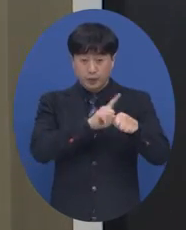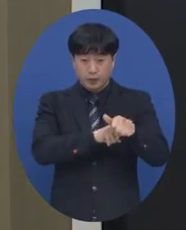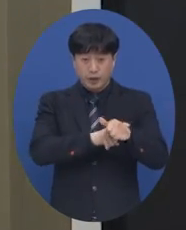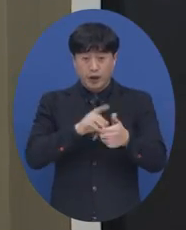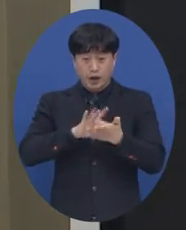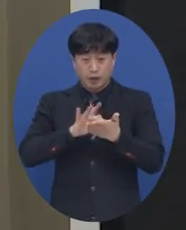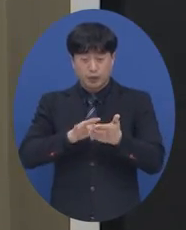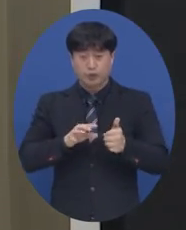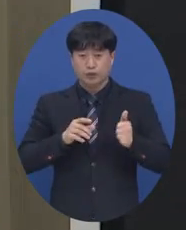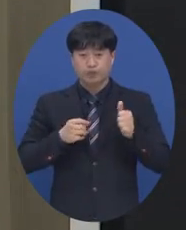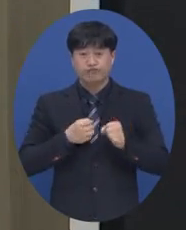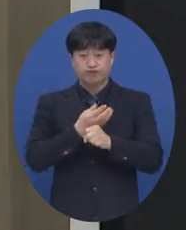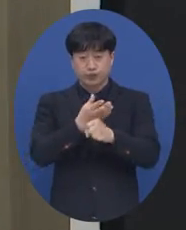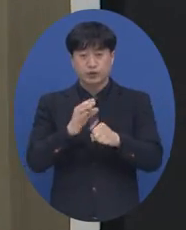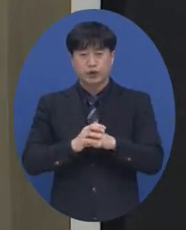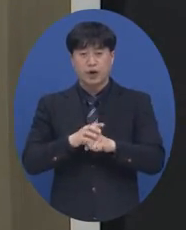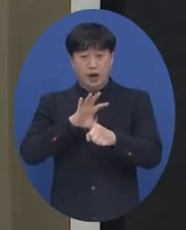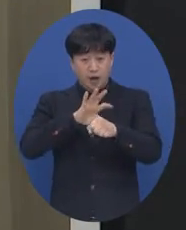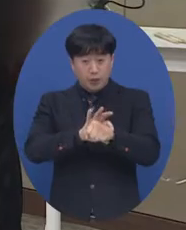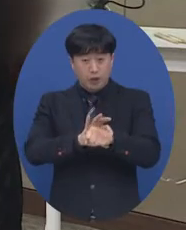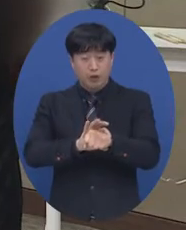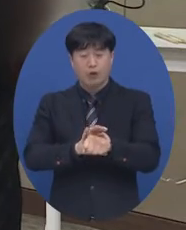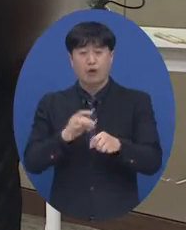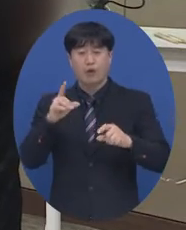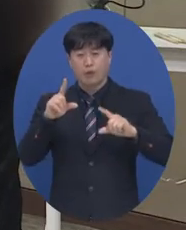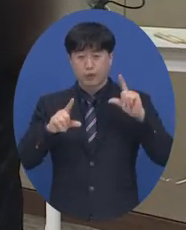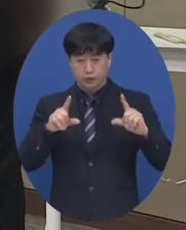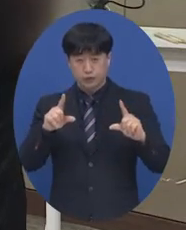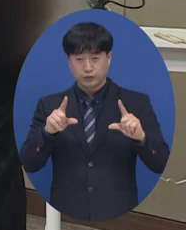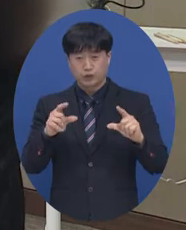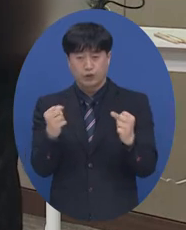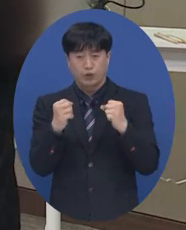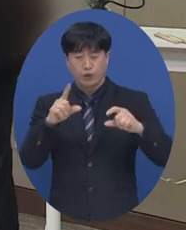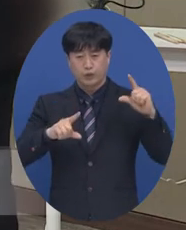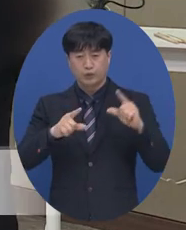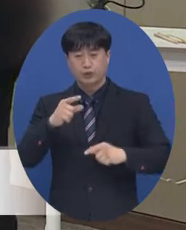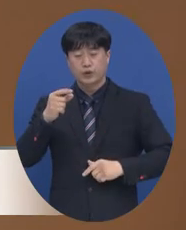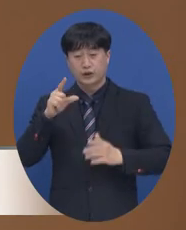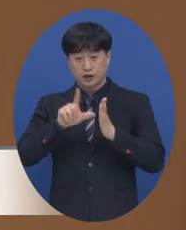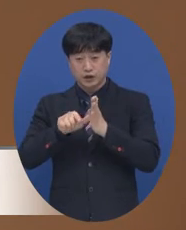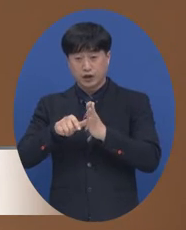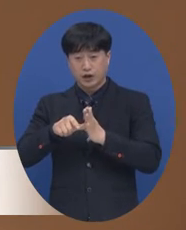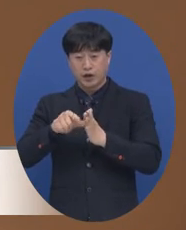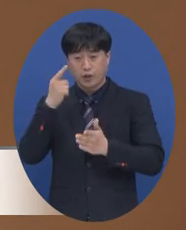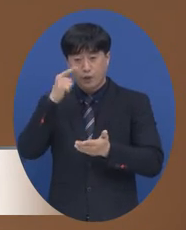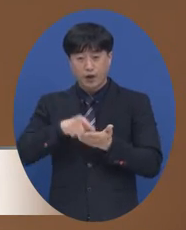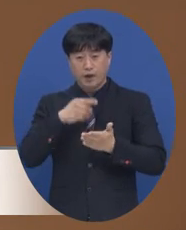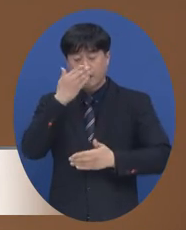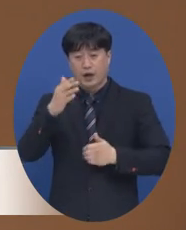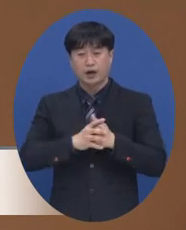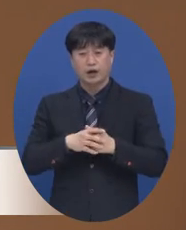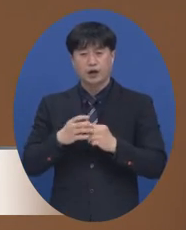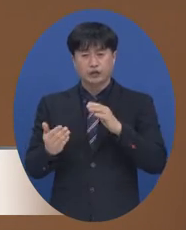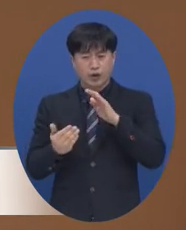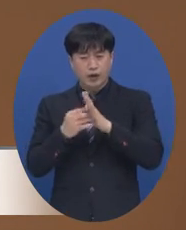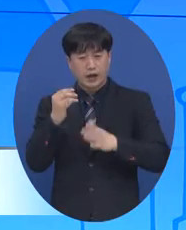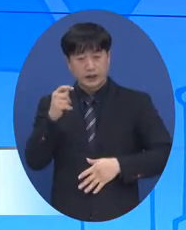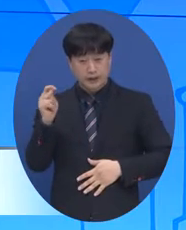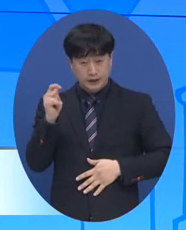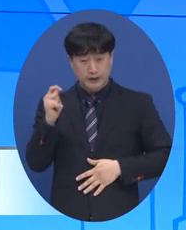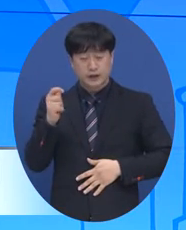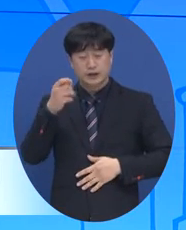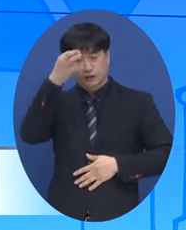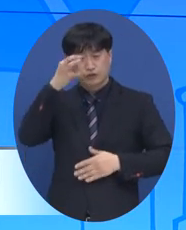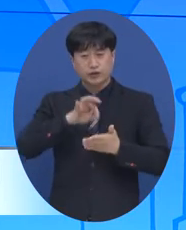밴드를 통해선 활동량이나 건강 상태를 실시간으로 확인할 수도 있습니다. 경기도는 이런 첨단 IT 기술을 활용해 안전한 보육